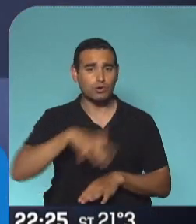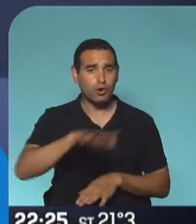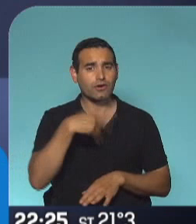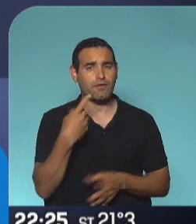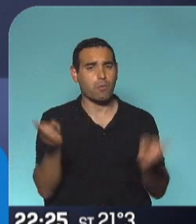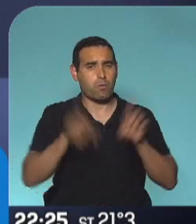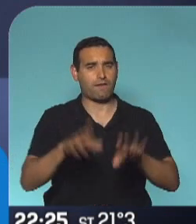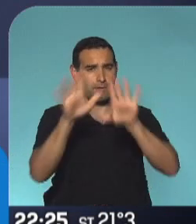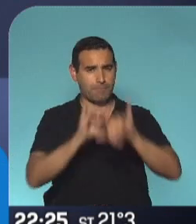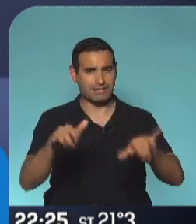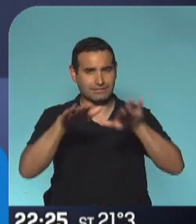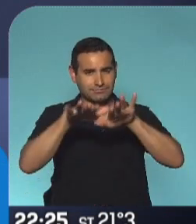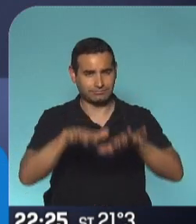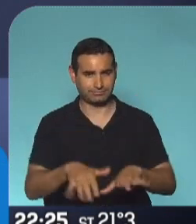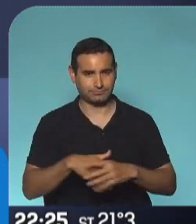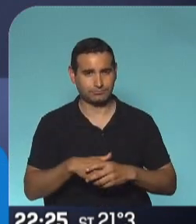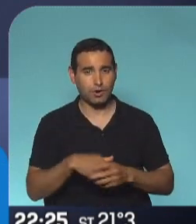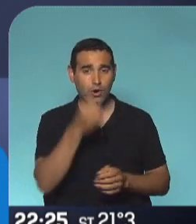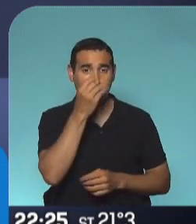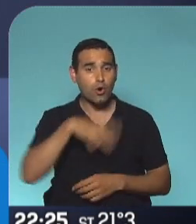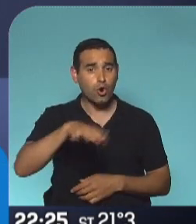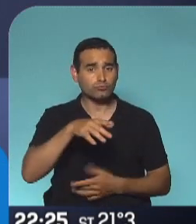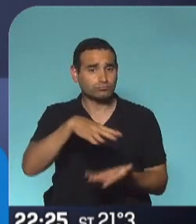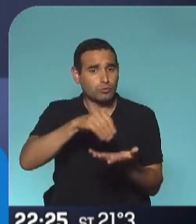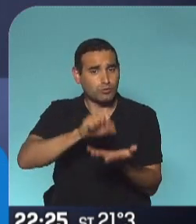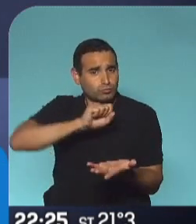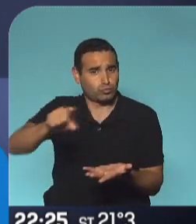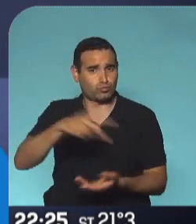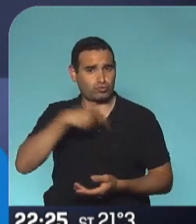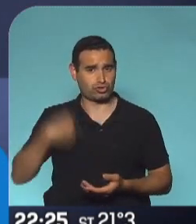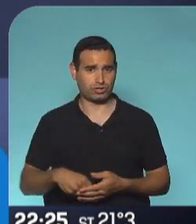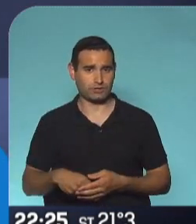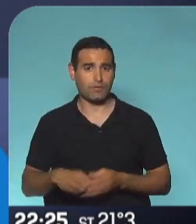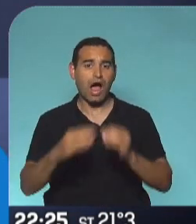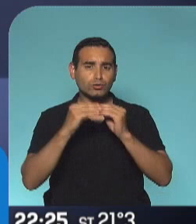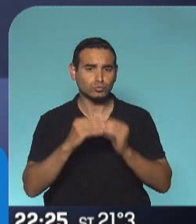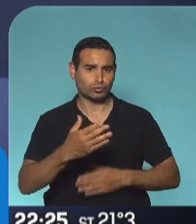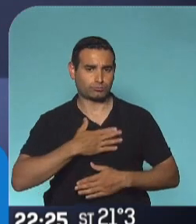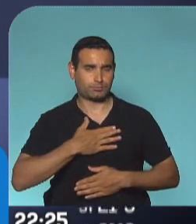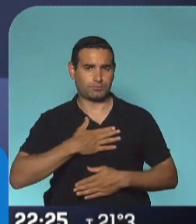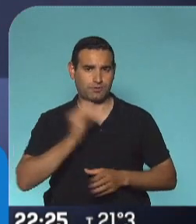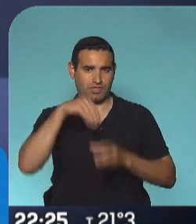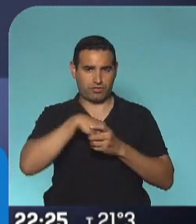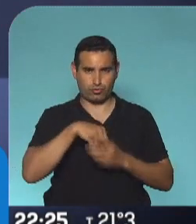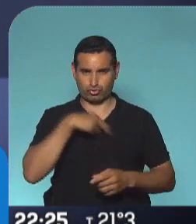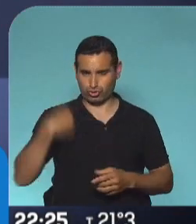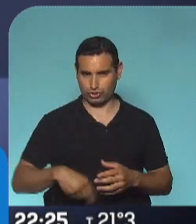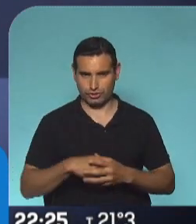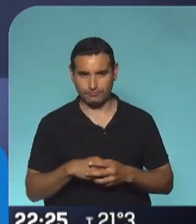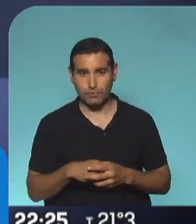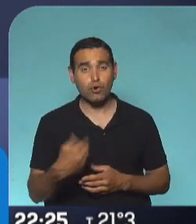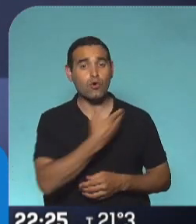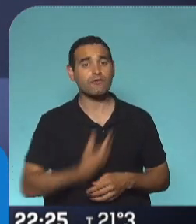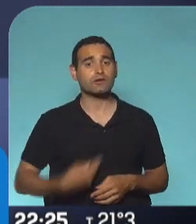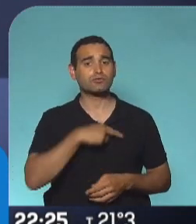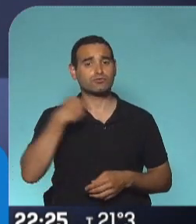任务。香港是中国的香港，香港事务纯属中国内政。 中国政府